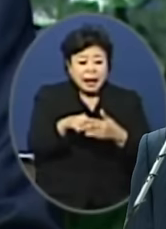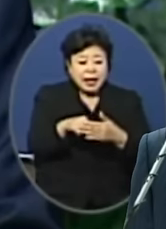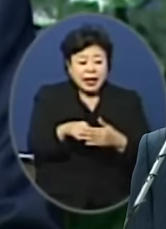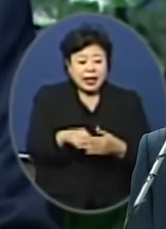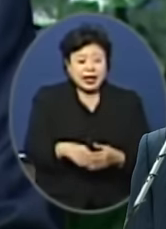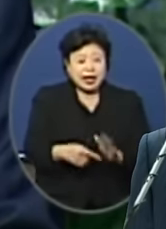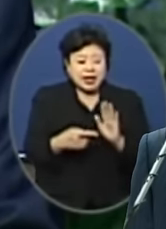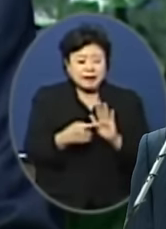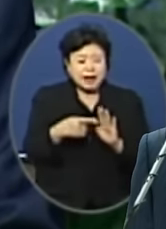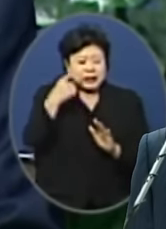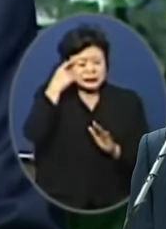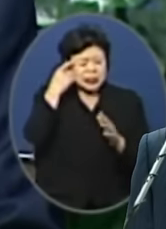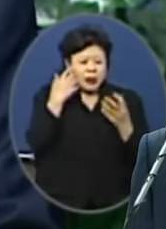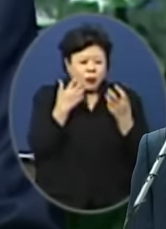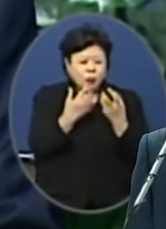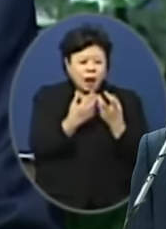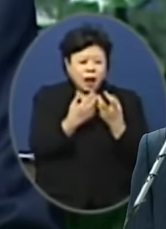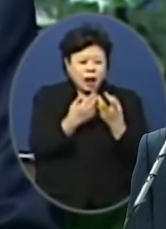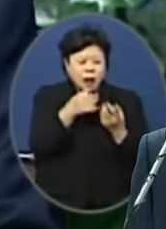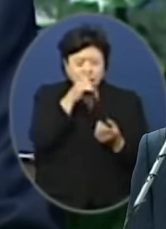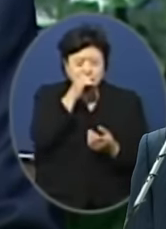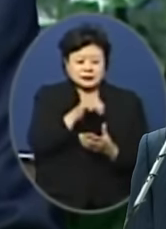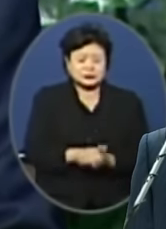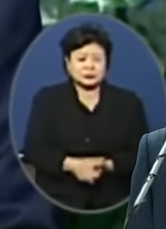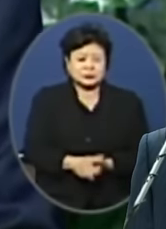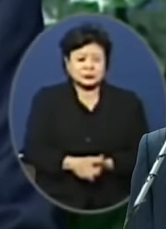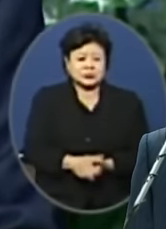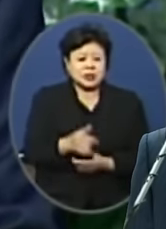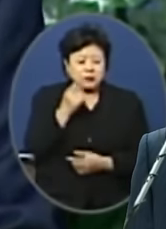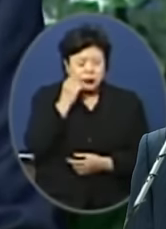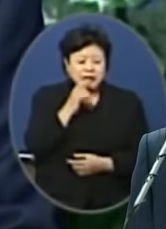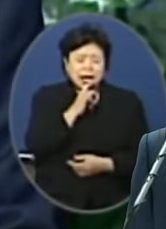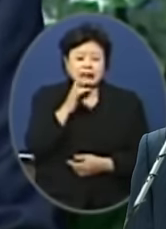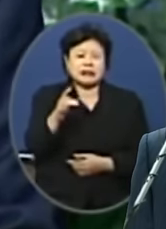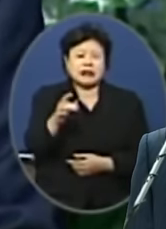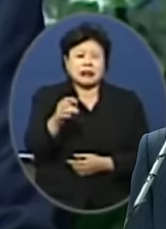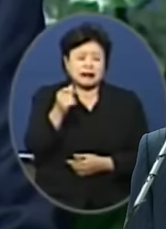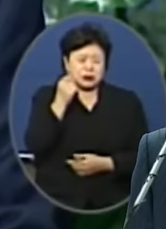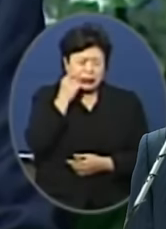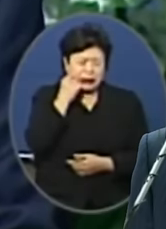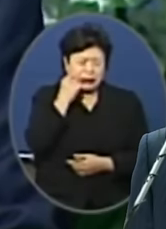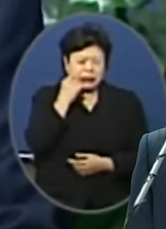부정적인 생각이 꽉 들어차 있습니다. 나는 못한다, 안 된다, 할 수 없다,